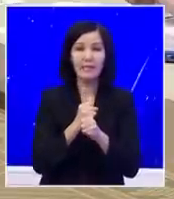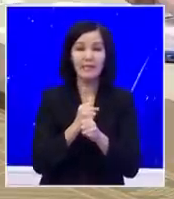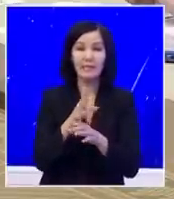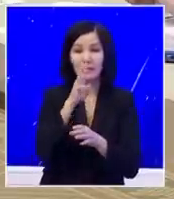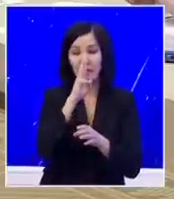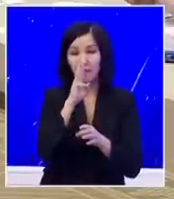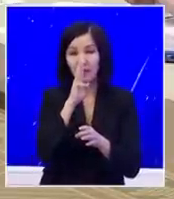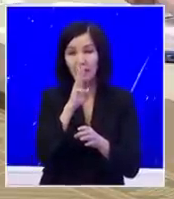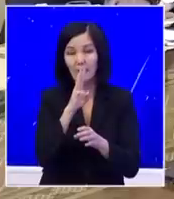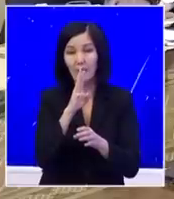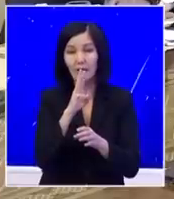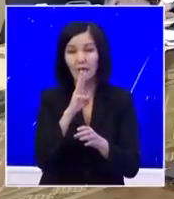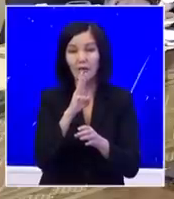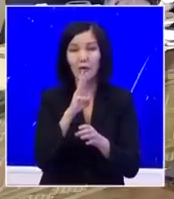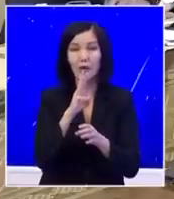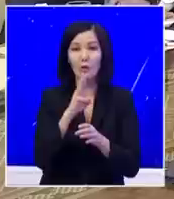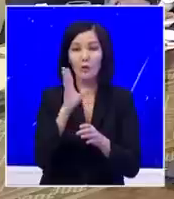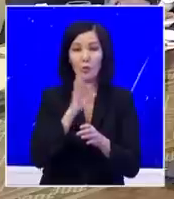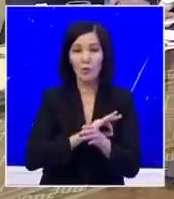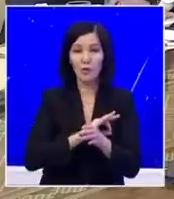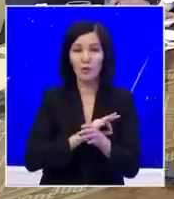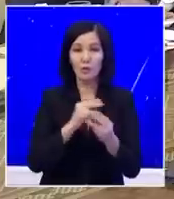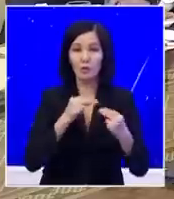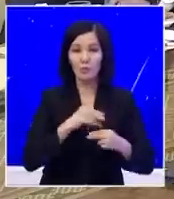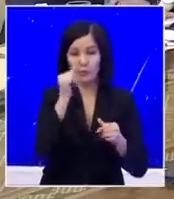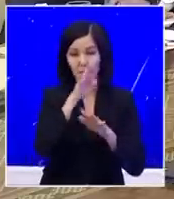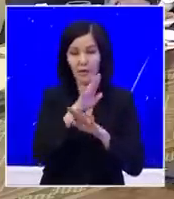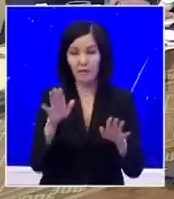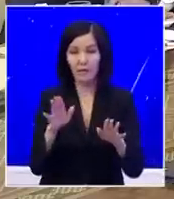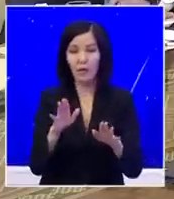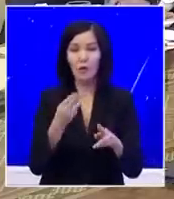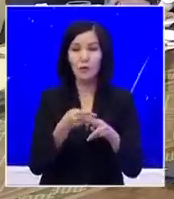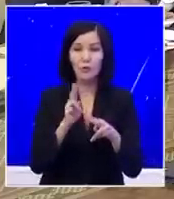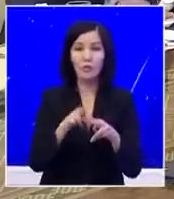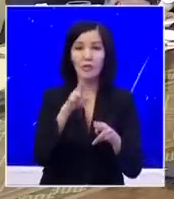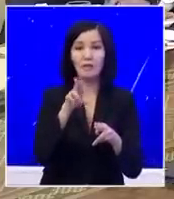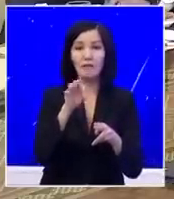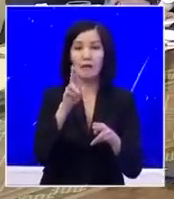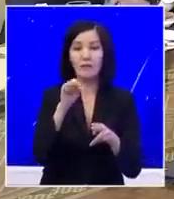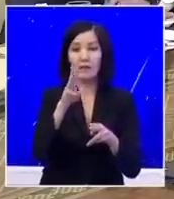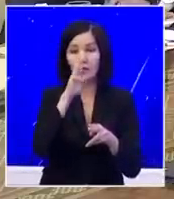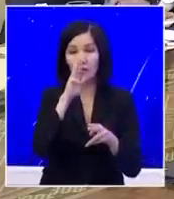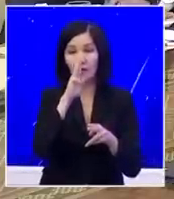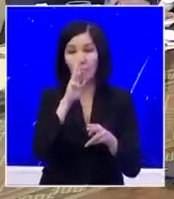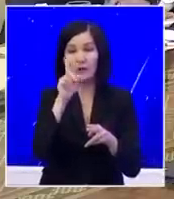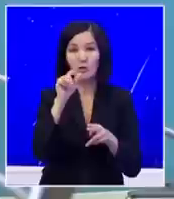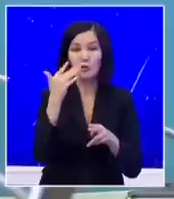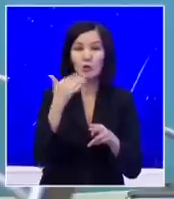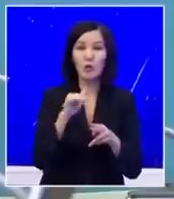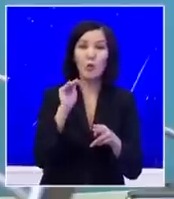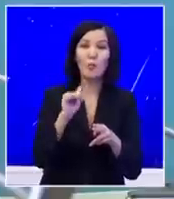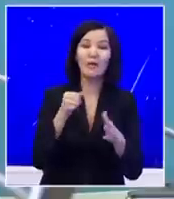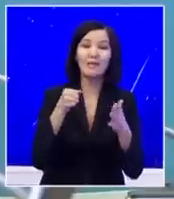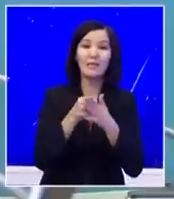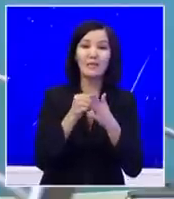стипендиямен күн көреді. Жұмыс істеуге мүмкіндігі болмайды. Докторанттардың стипендиясын 150 мың теңгеге